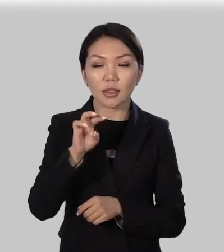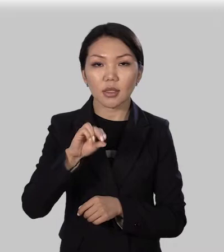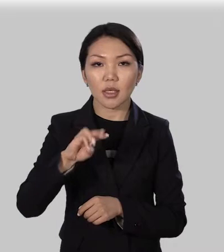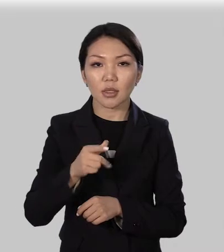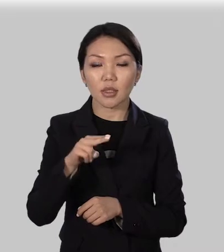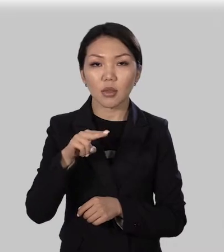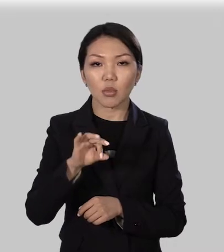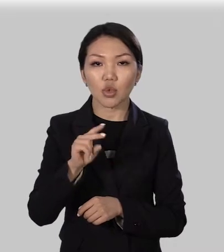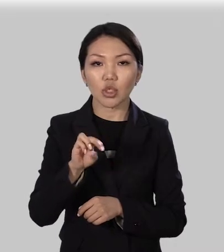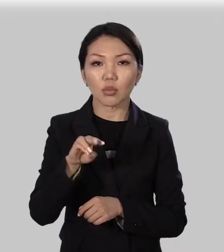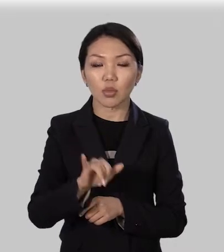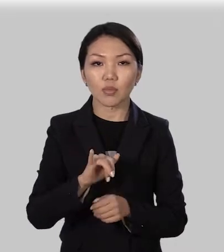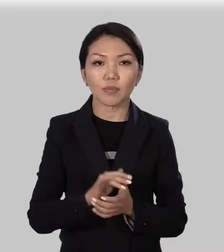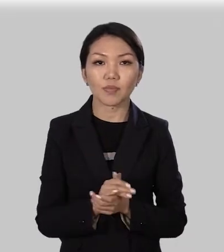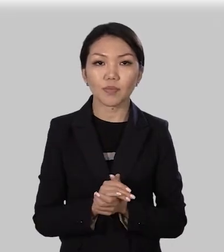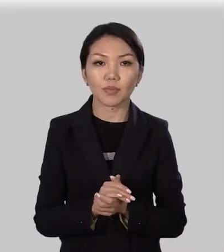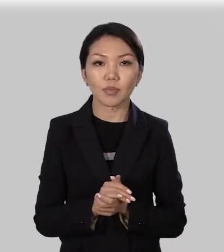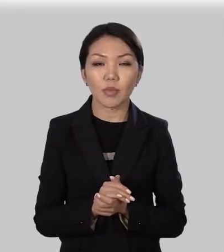Сложный союз расчленяется запятой.